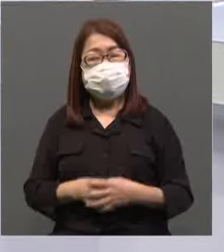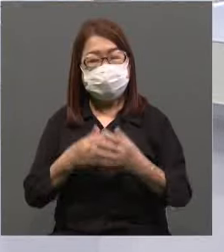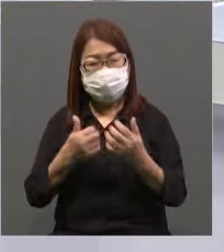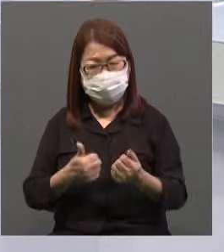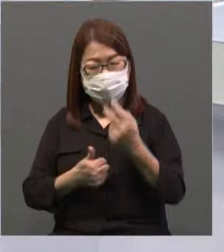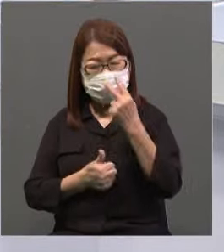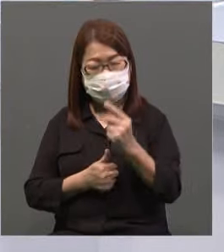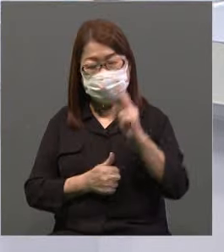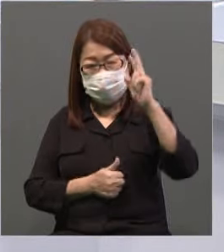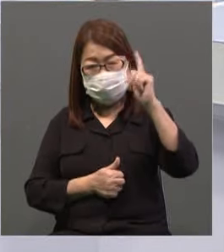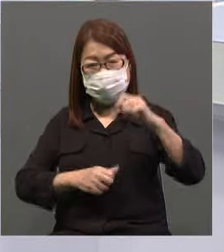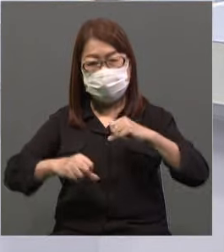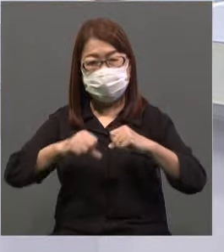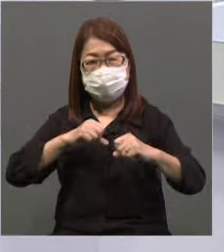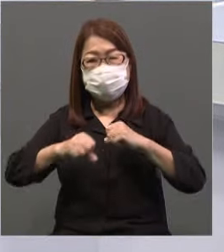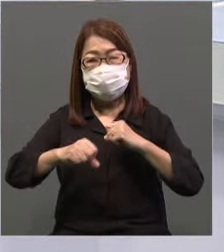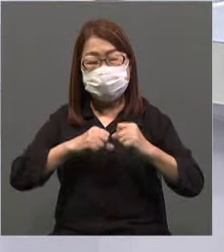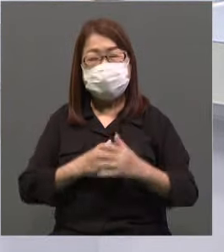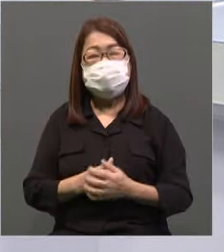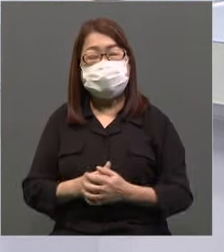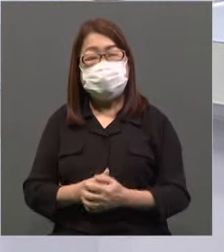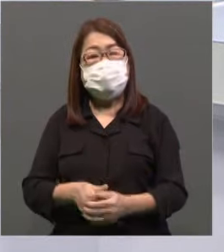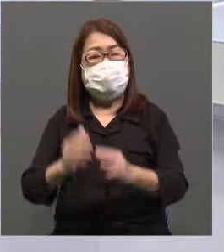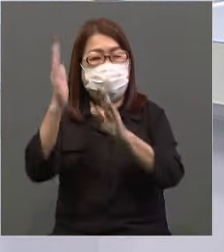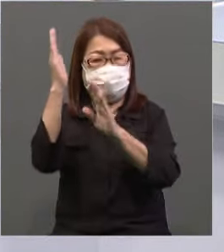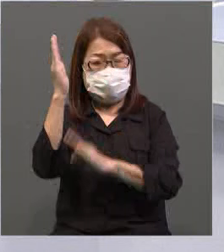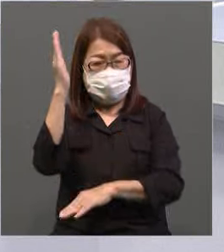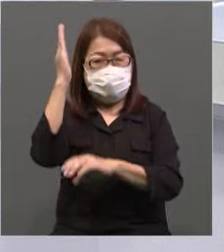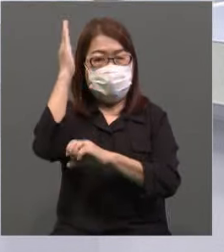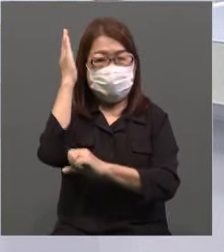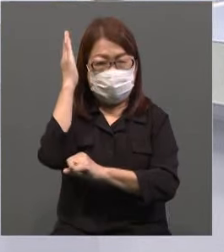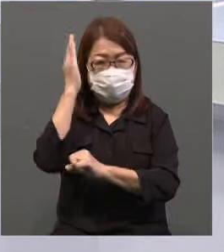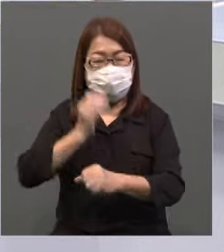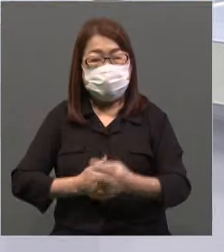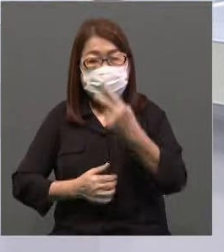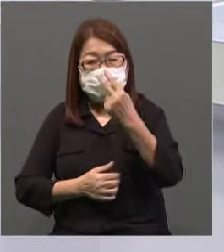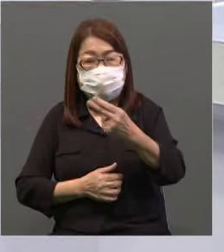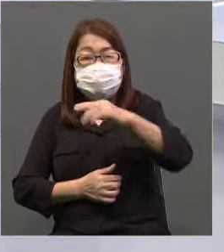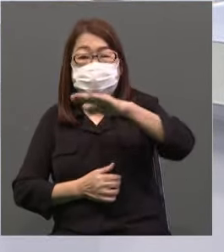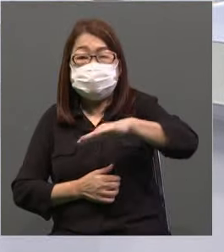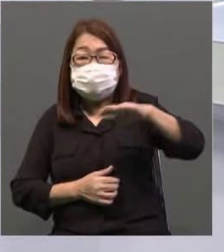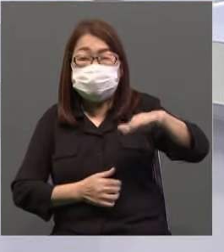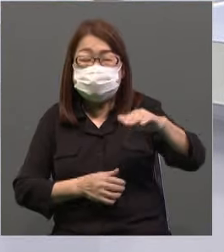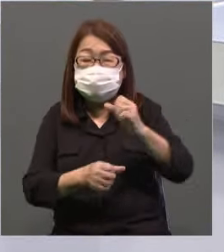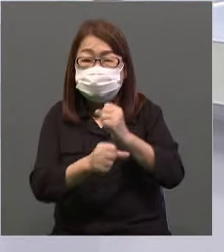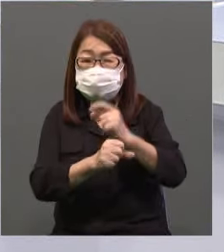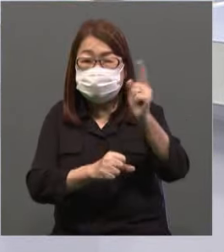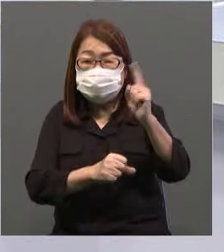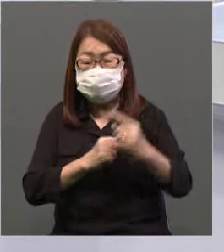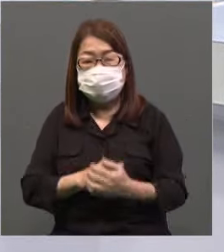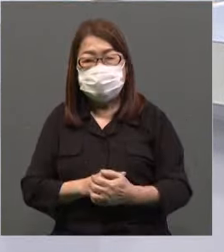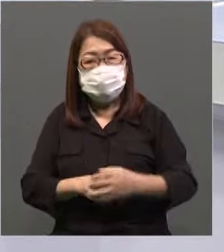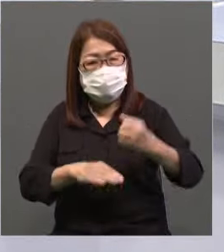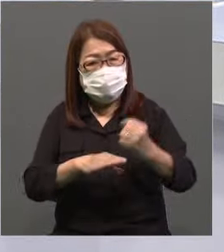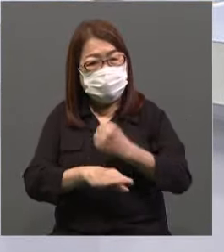เอามากันที่ช่วงมุมข่าวเยาวชนนะครับวันนี้พาคุณผู้ชมลงใต้ไปที่จังหวัดสงขลาไปดูเด็กๆที่นั่นเขาทำกิจกรรมเสริมสร้างทักษะทางด้